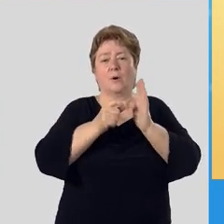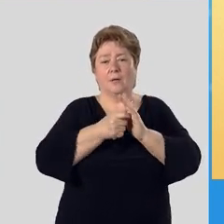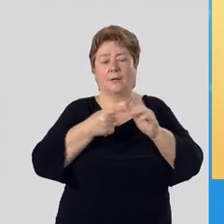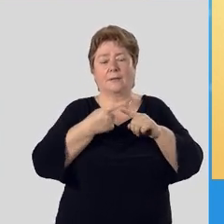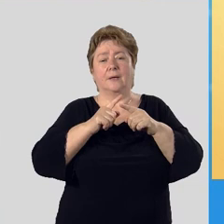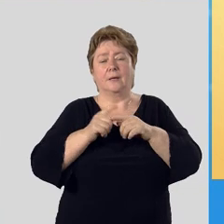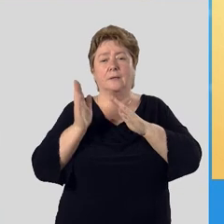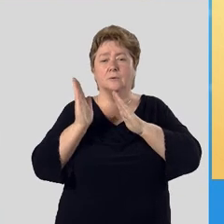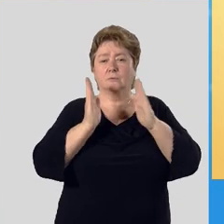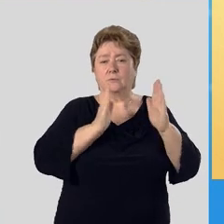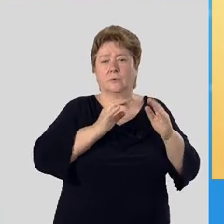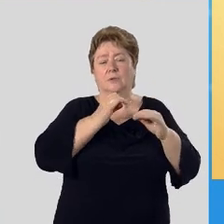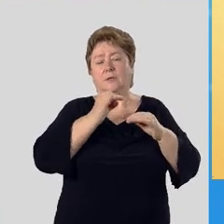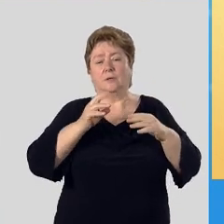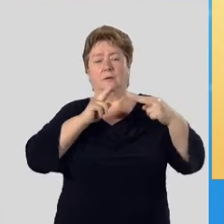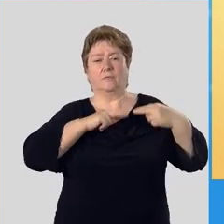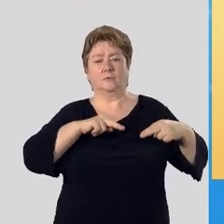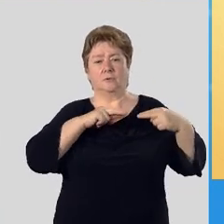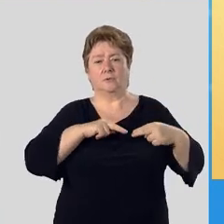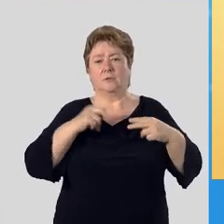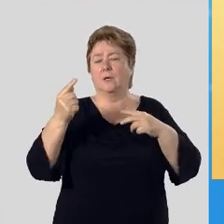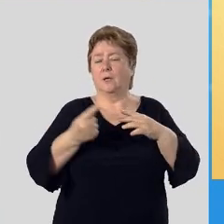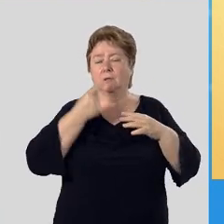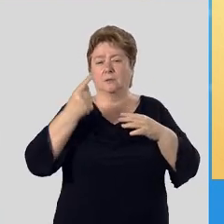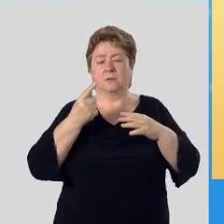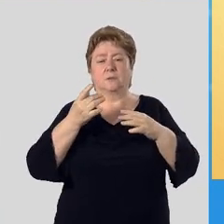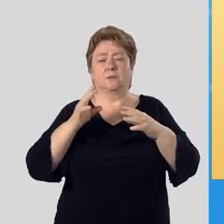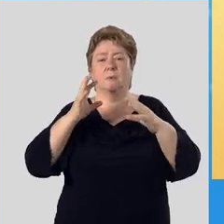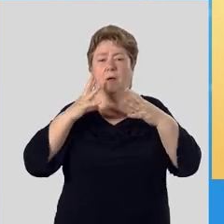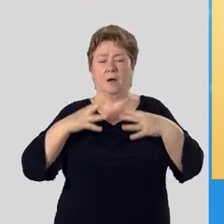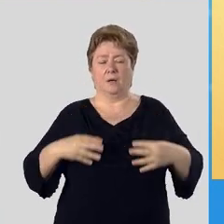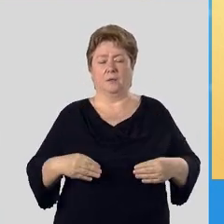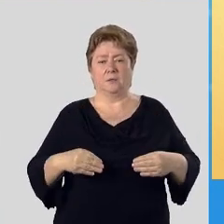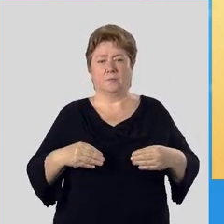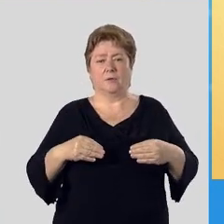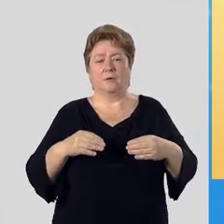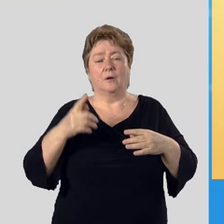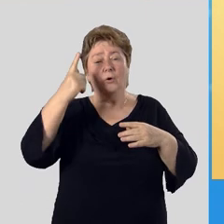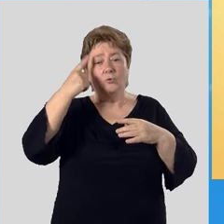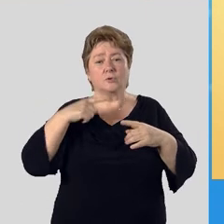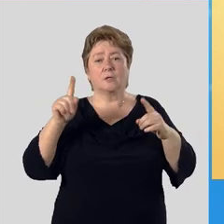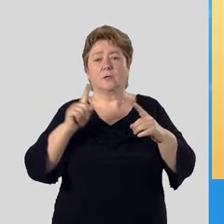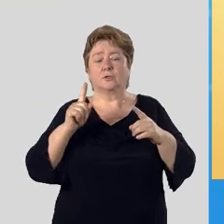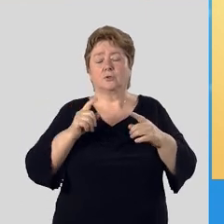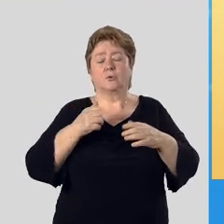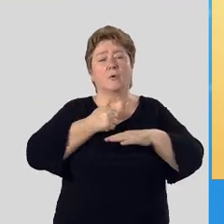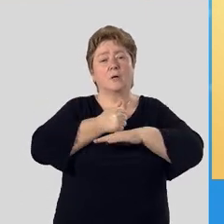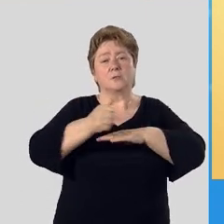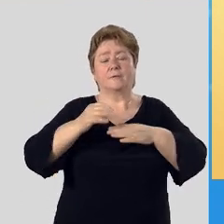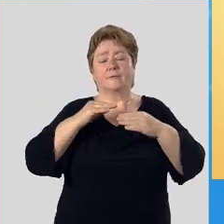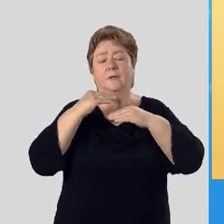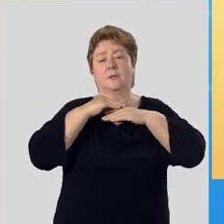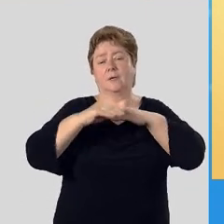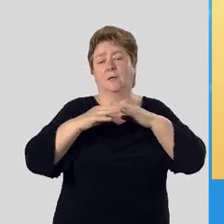это структурная и функциональная единица организма. Узнали, что основные